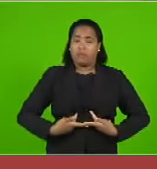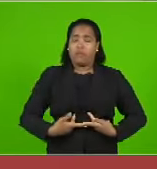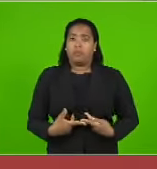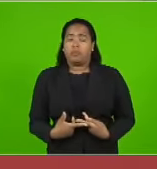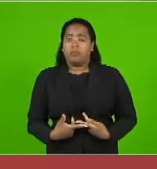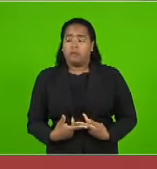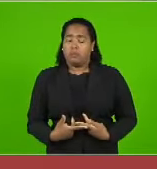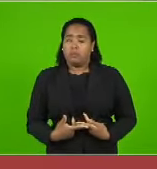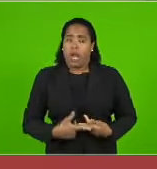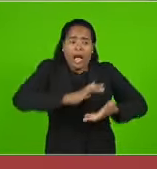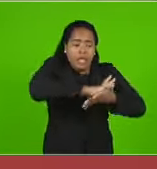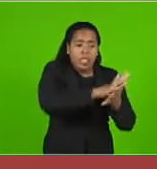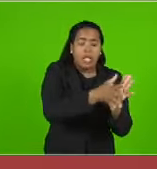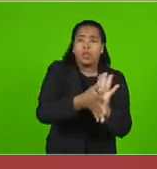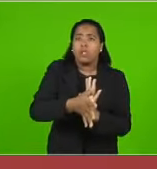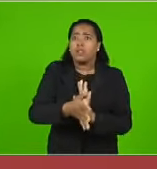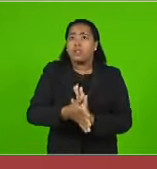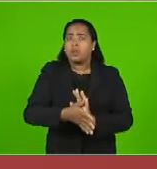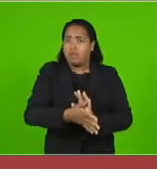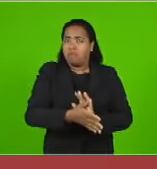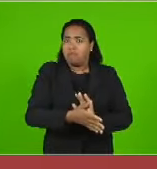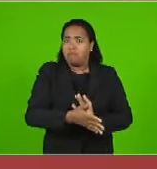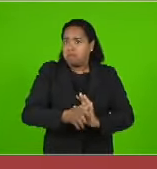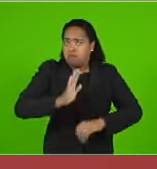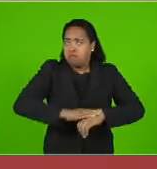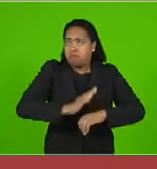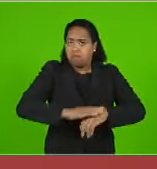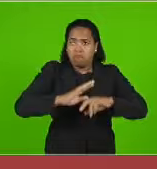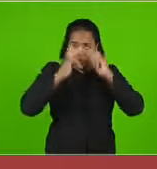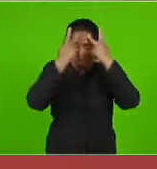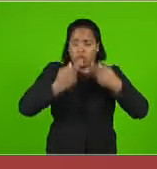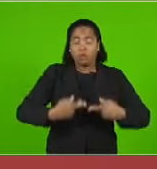человека. Мир разрушаем действиями человека.